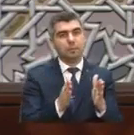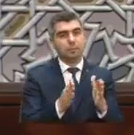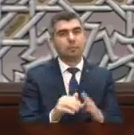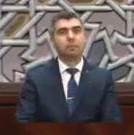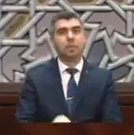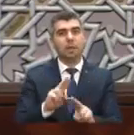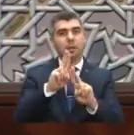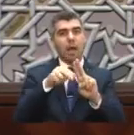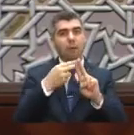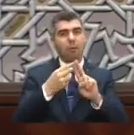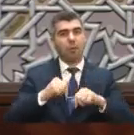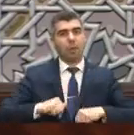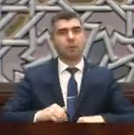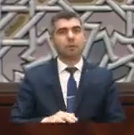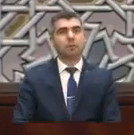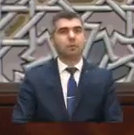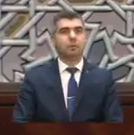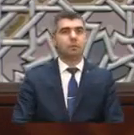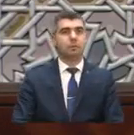جواب السيد الوزير، تفضلوا.